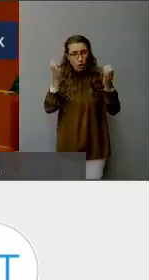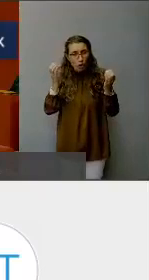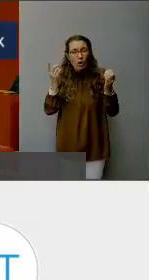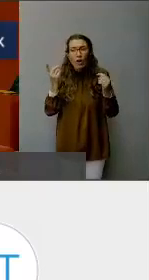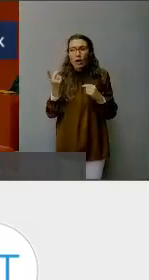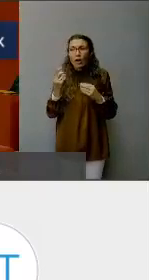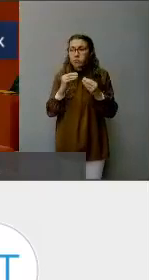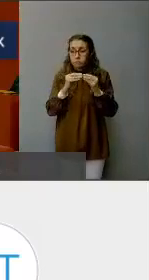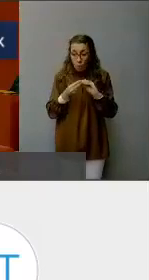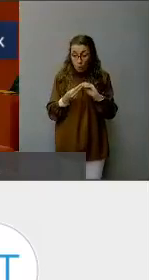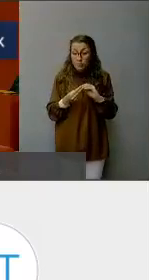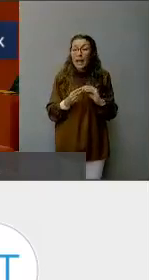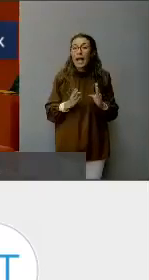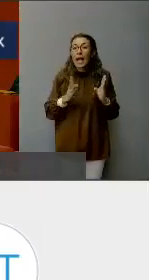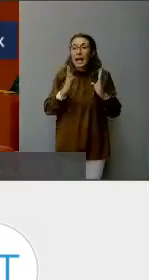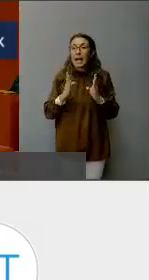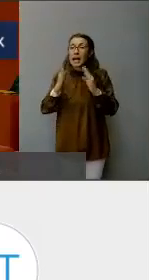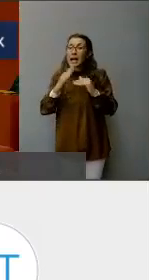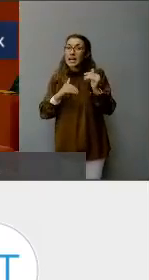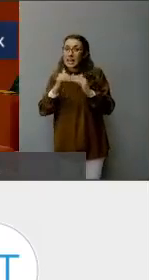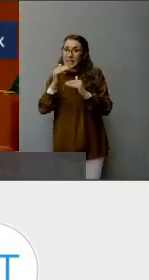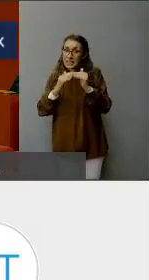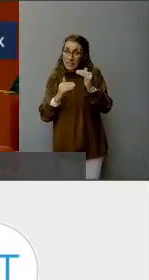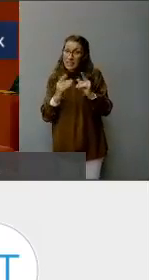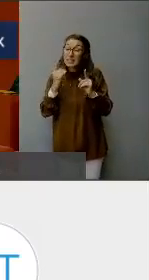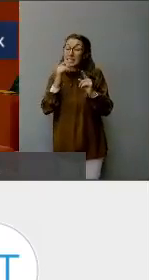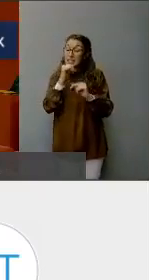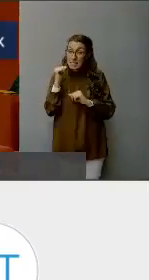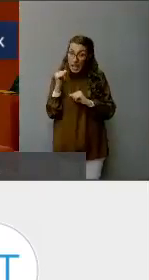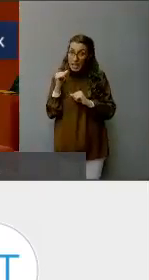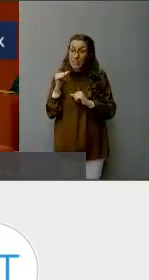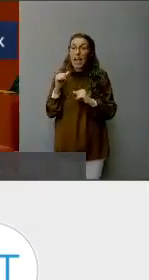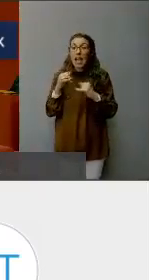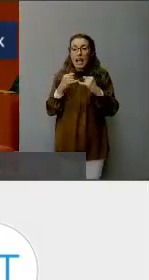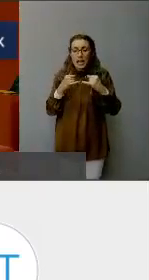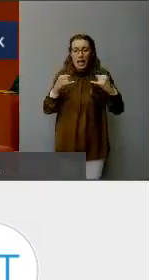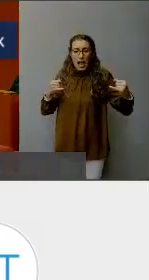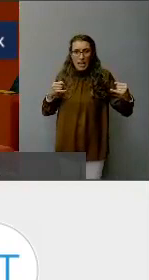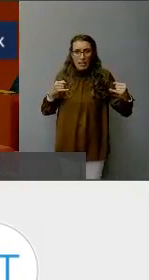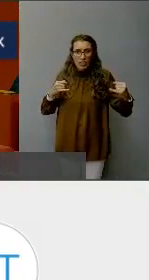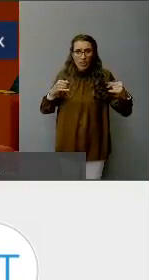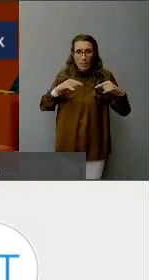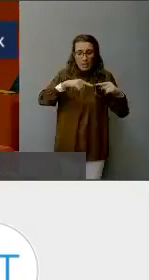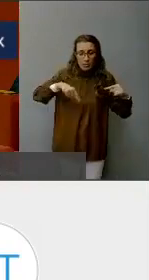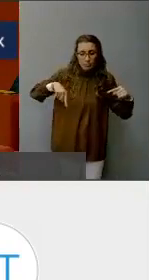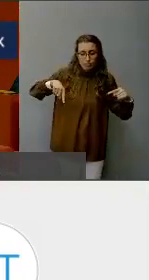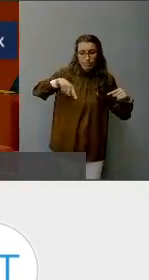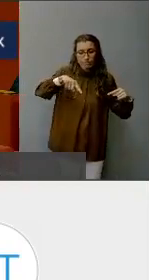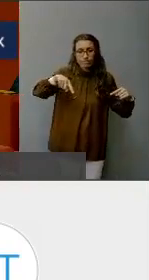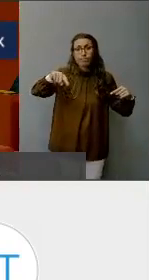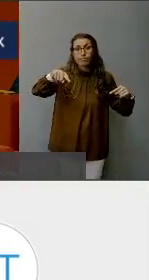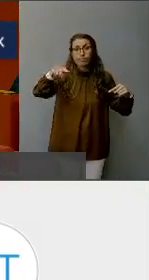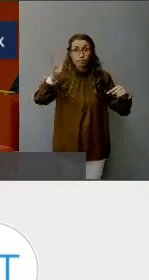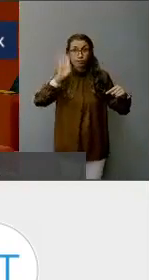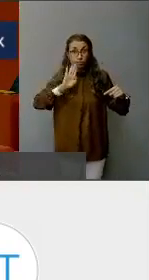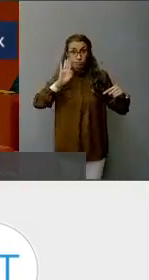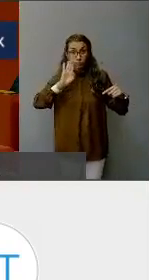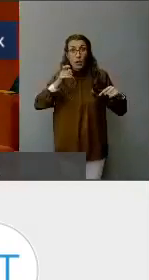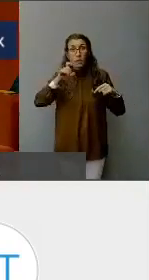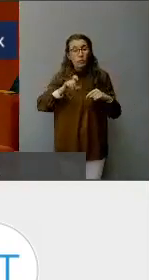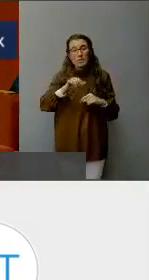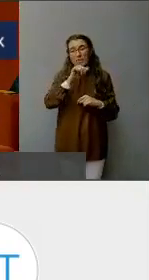ulteriori insediamenti edilizi e gli impianti per l'allacciamento della rete idrica pubblica senza che gli abitanti non devono più ricorrere acquedotto